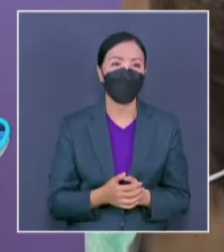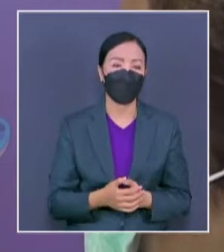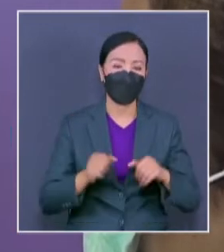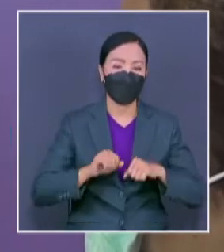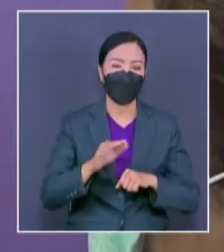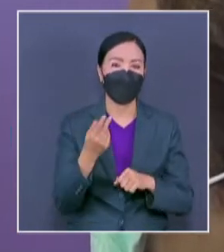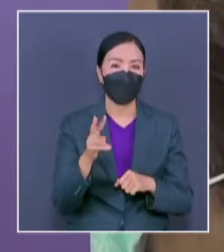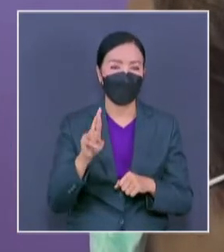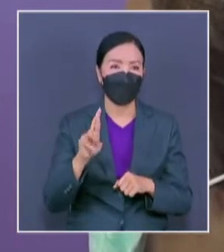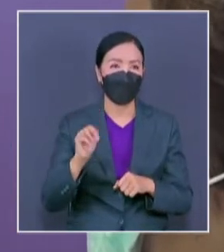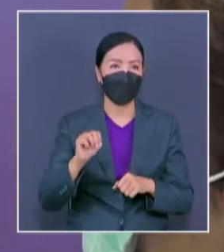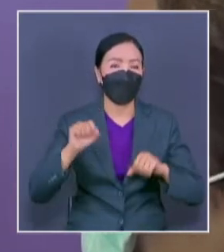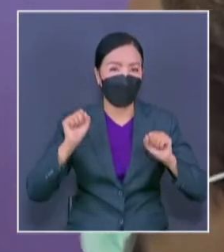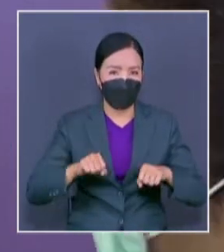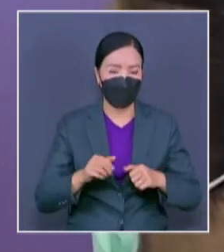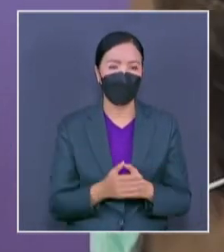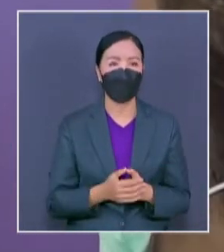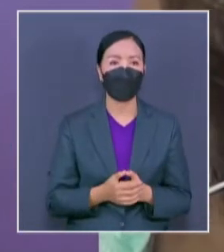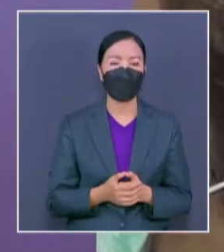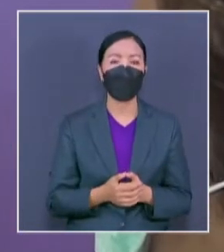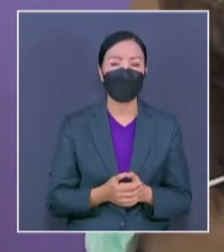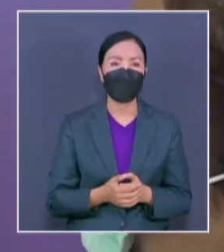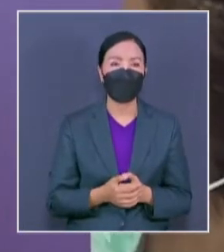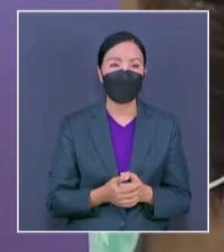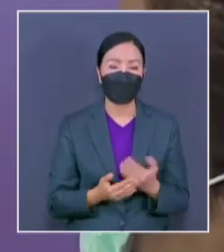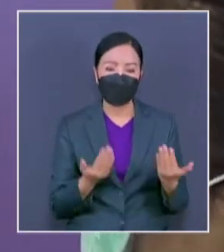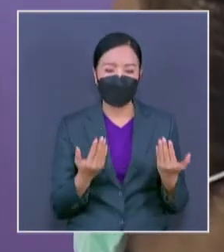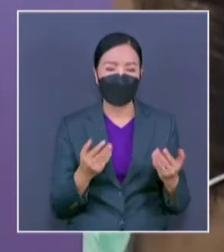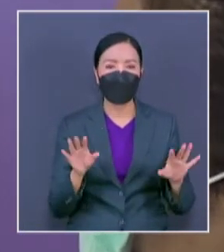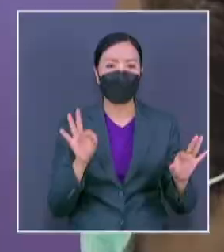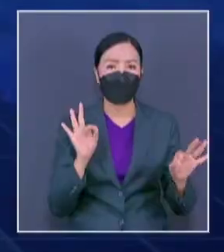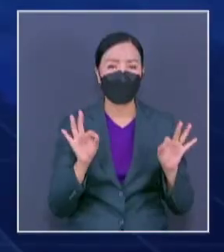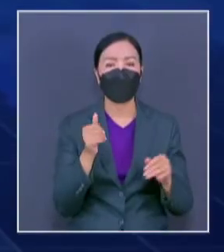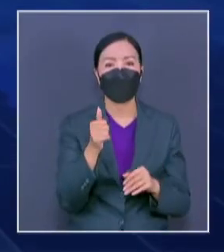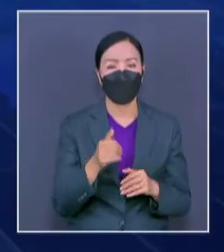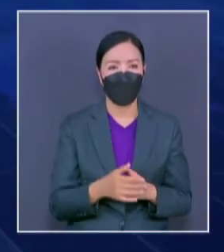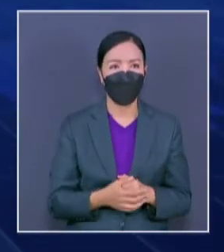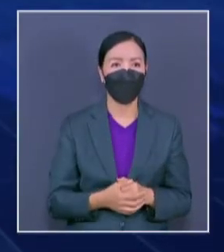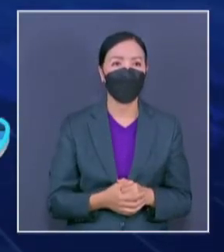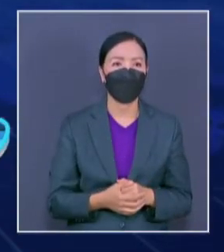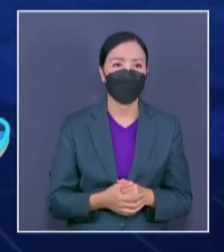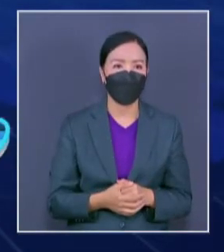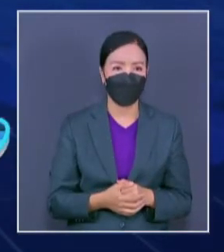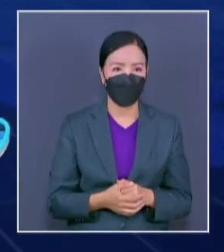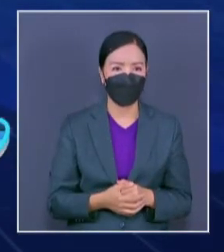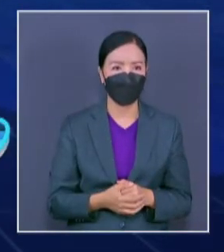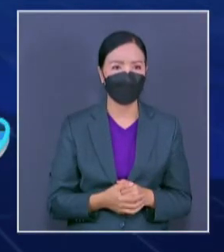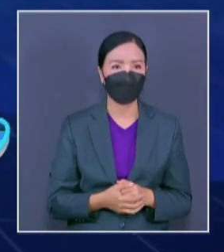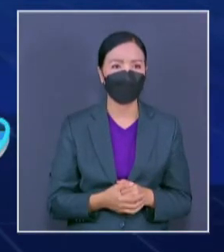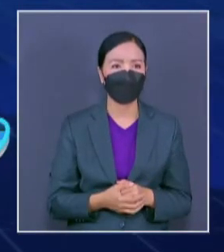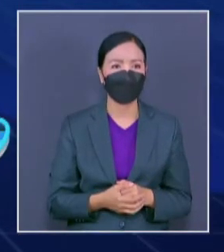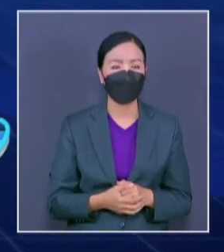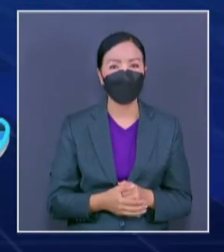ครม.เมื่อวานเนี่ยก็เป็นการรองรับให้สามารถเป็นทางเลือกในการใช้งานได้นะครับ ขณะที่ล่าสุดก็มีการ